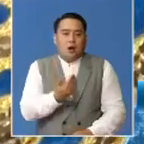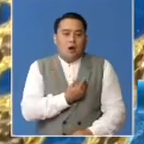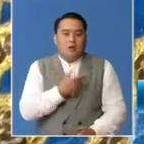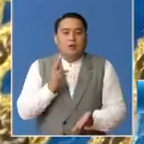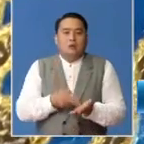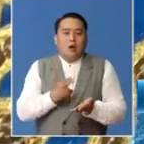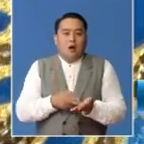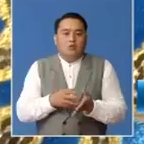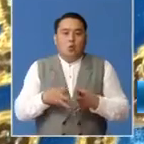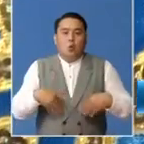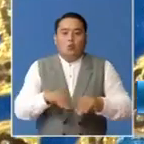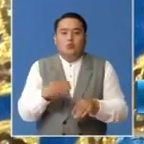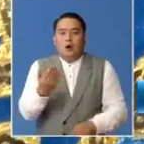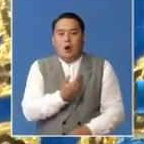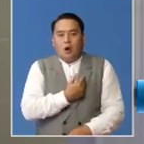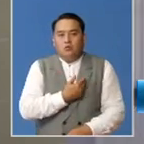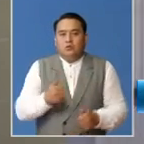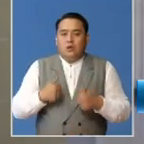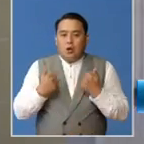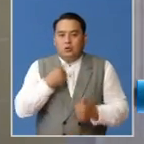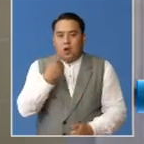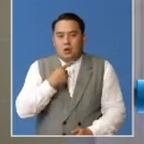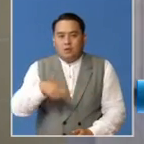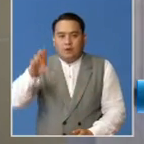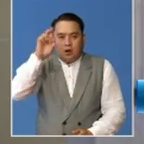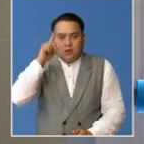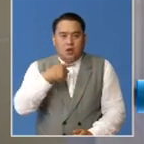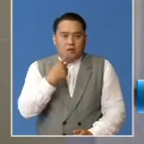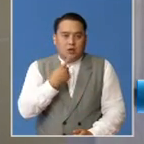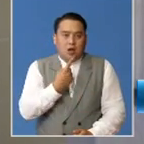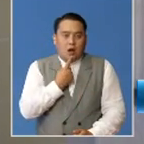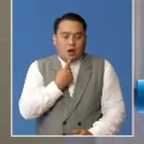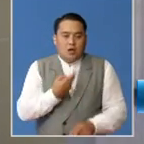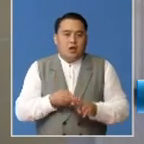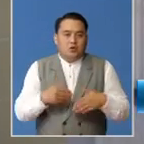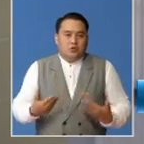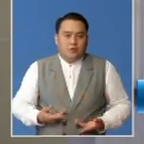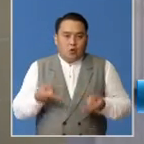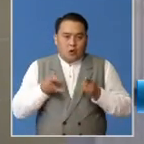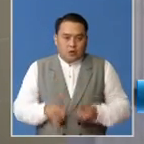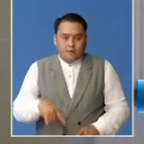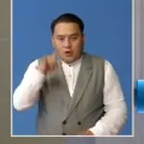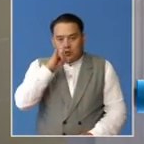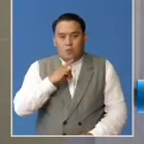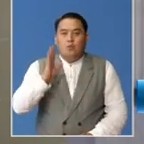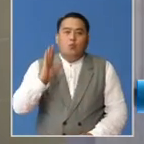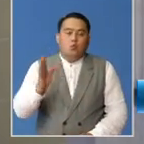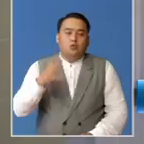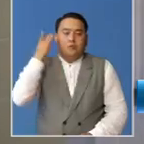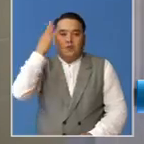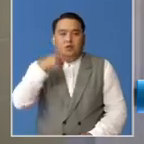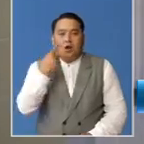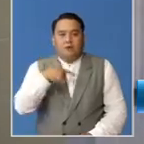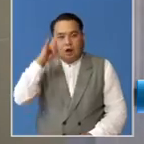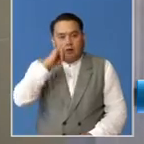хотела доказать обществу, что я хочу и стараюсь говорить на государственном языке, ведь я живу и родилась в Казахстане, и в будущем мечтаю